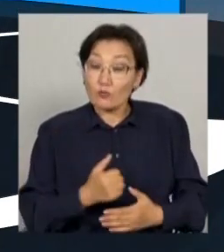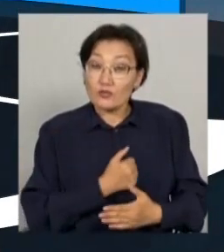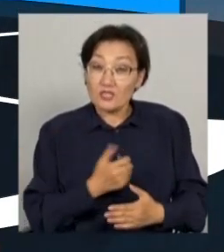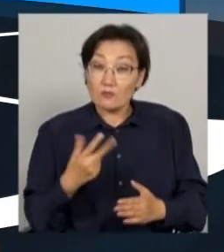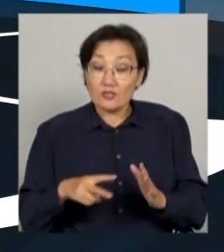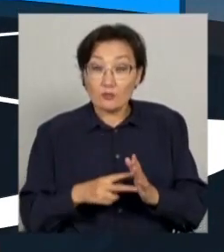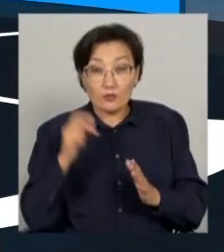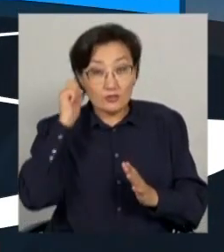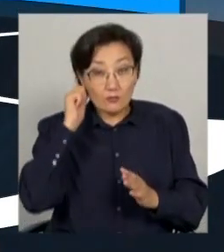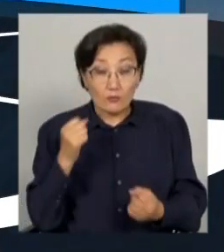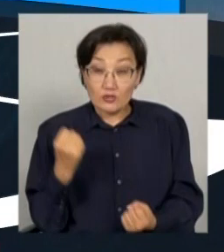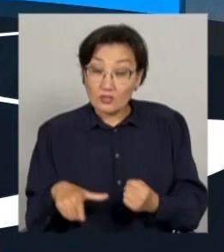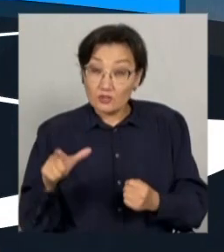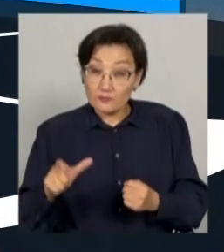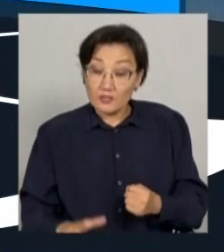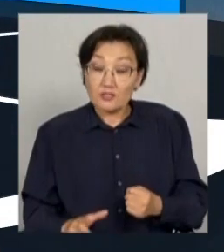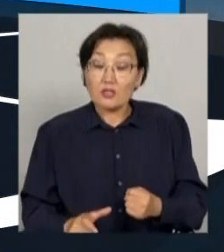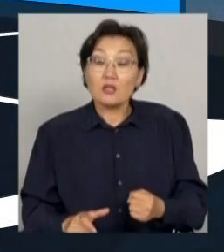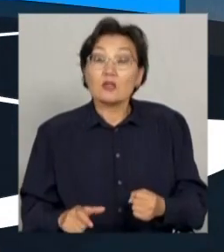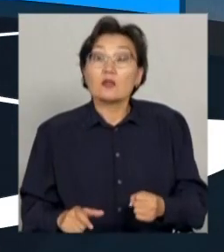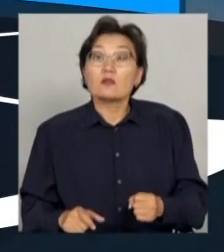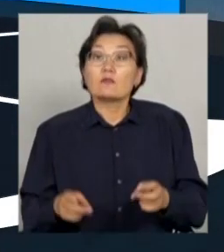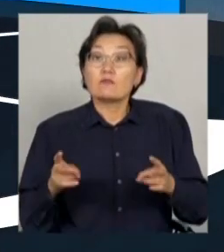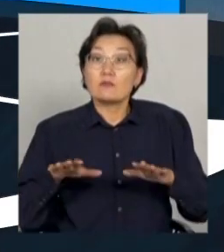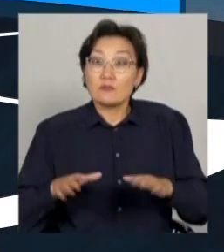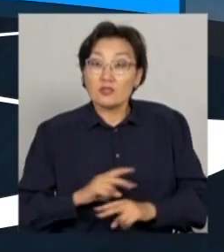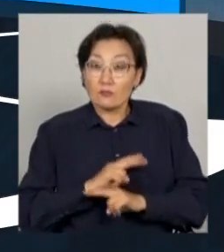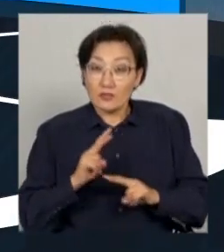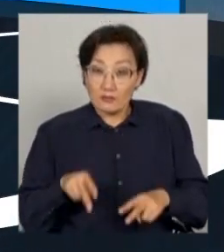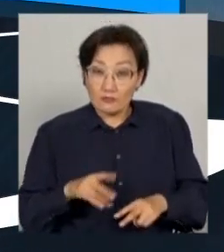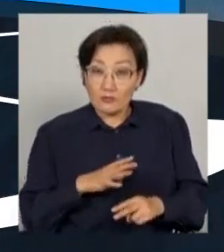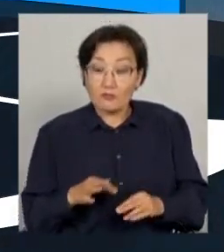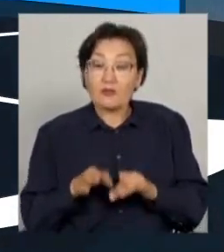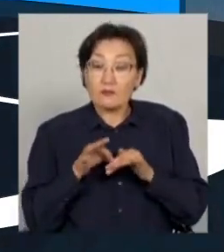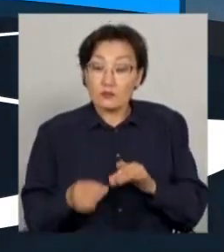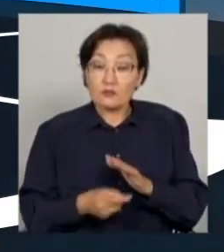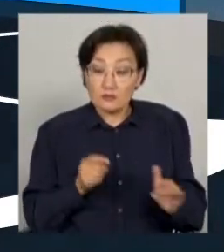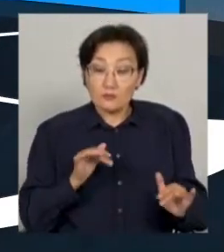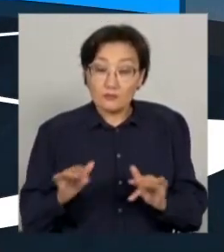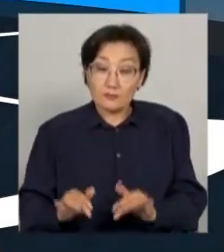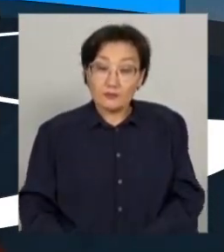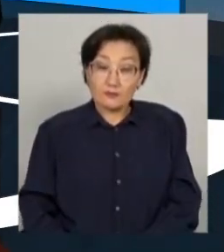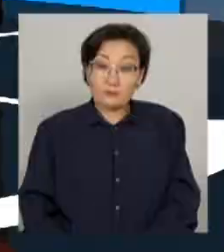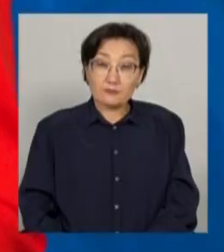сожалению, 37-летний водитель легкового автомобиля погиб на месте происшествия. Назначены экспертизы.